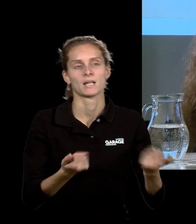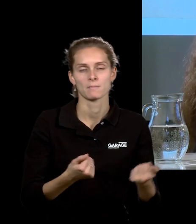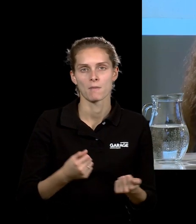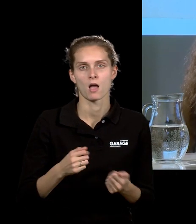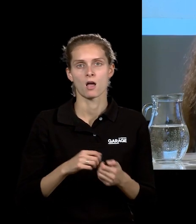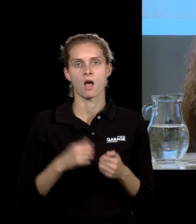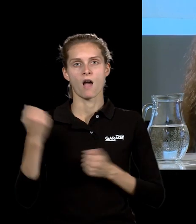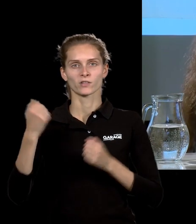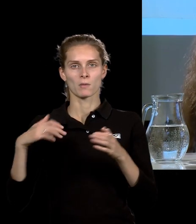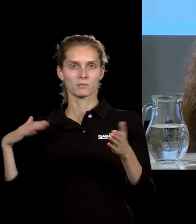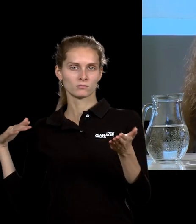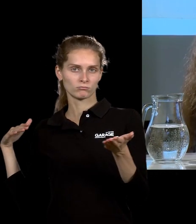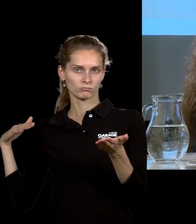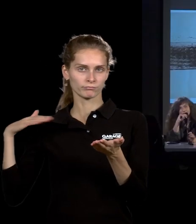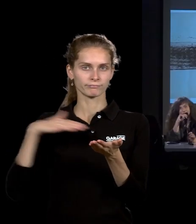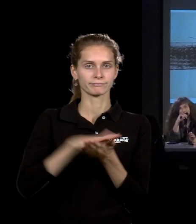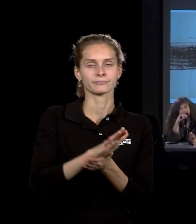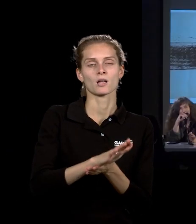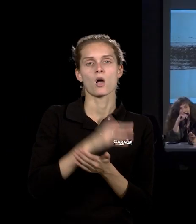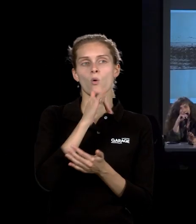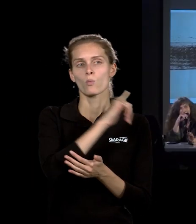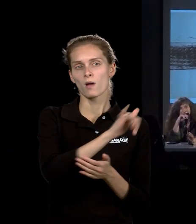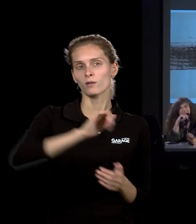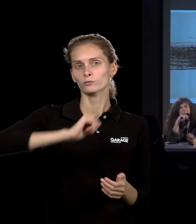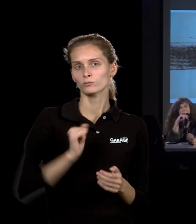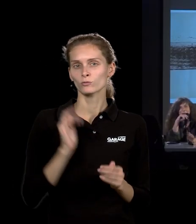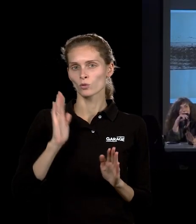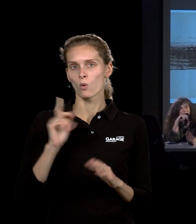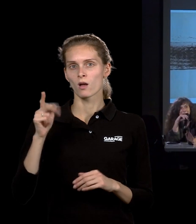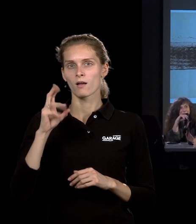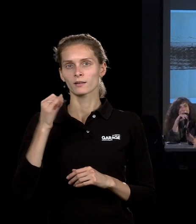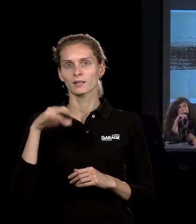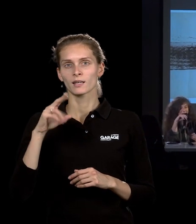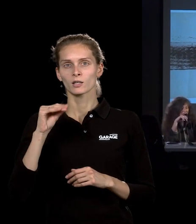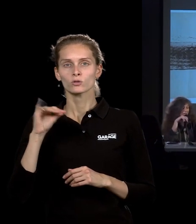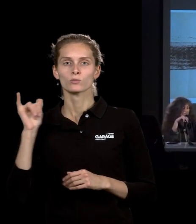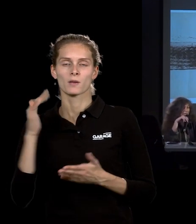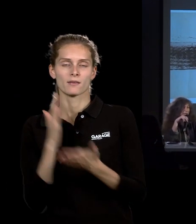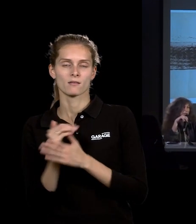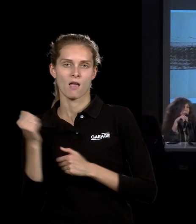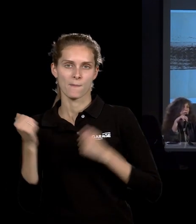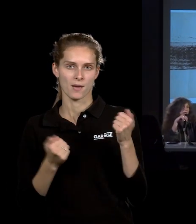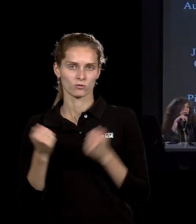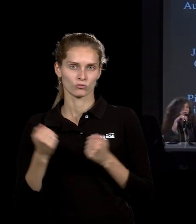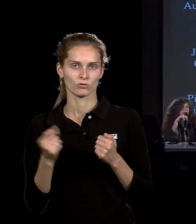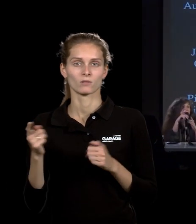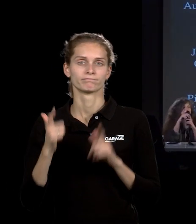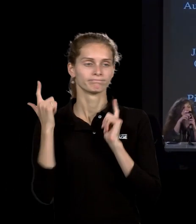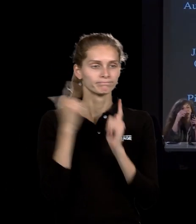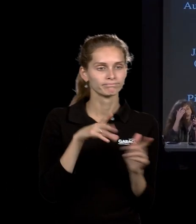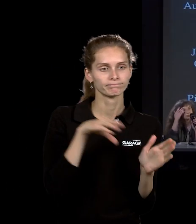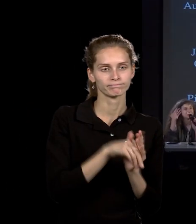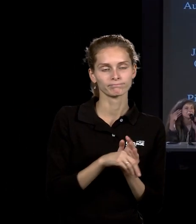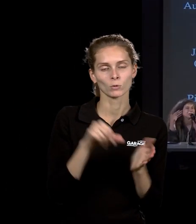потому что, собственно говоря, из его друзей только у Кейджа была машина, и только он согласился поучаствовать в этом эксперименте. И вот такая вот